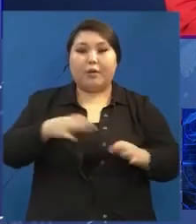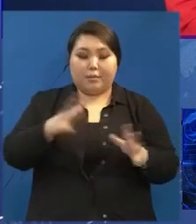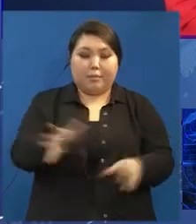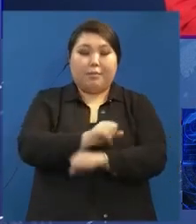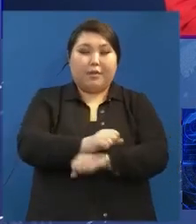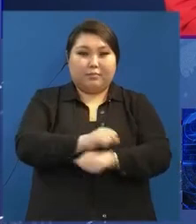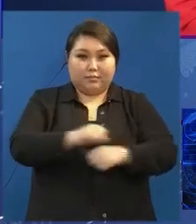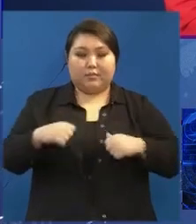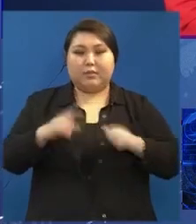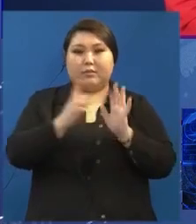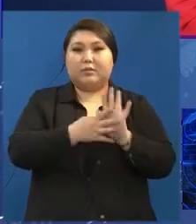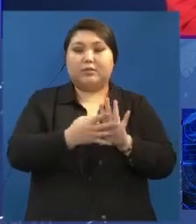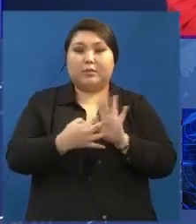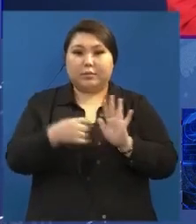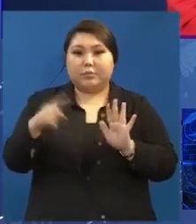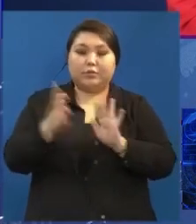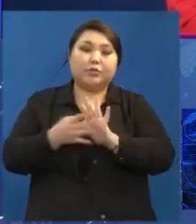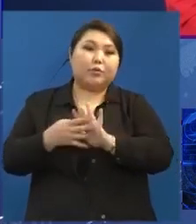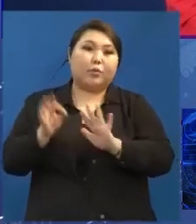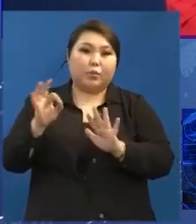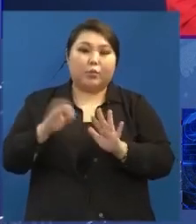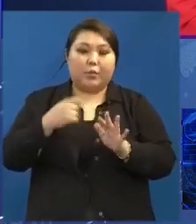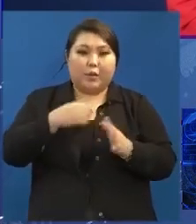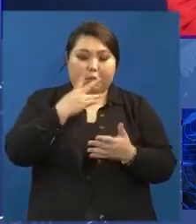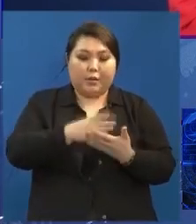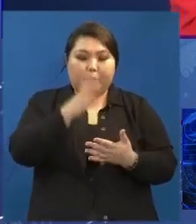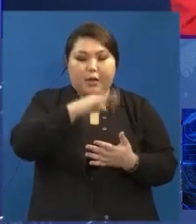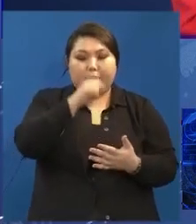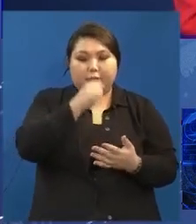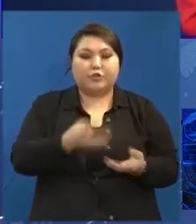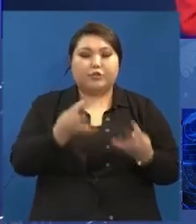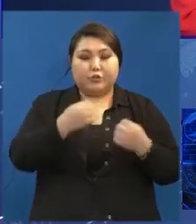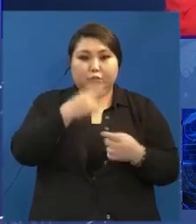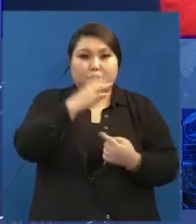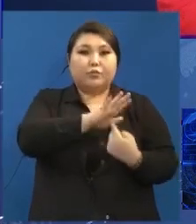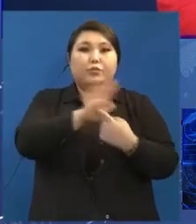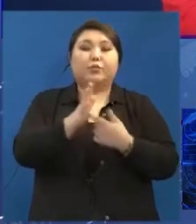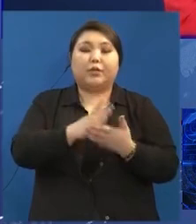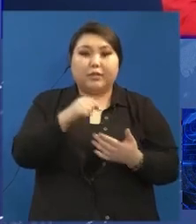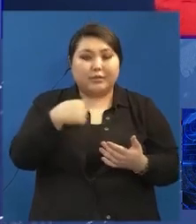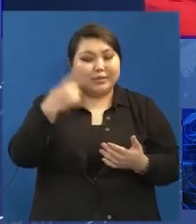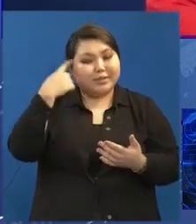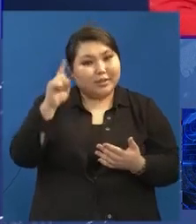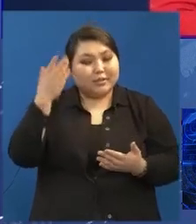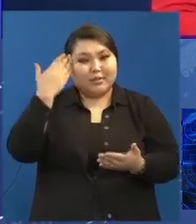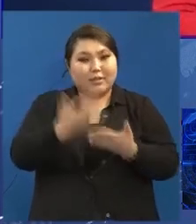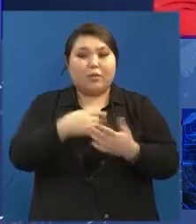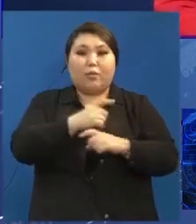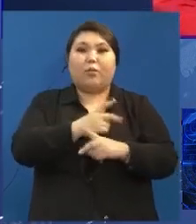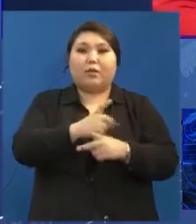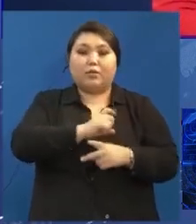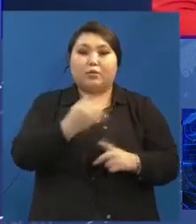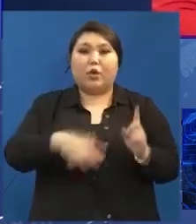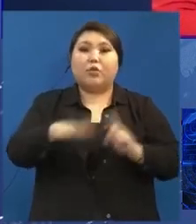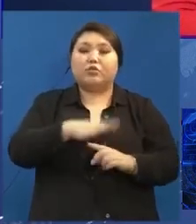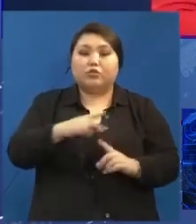бол 98-99% нь байна гэдэг ийм харамсалтай тоон үзүүлэлт гарсан байна л та. Тэгэхээр энэ санал санаачлалыг хууль эрхцэн орчноор